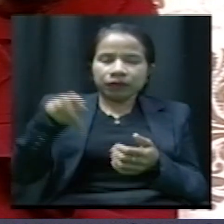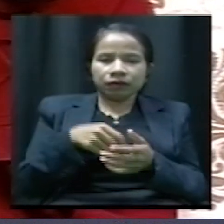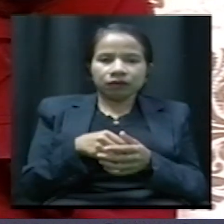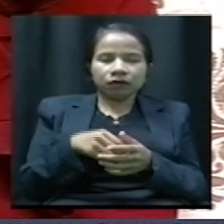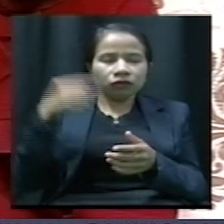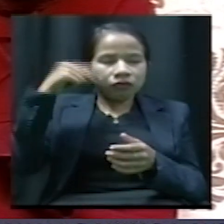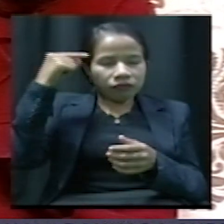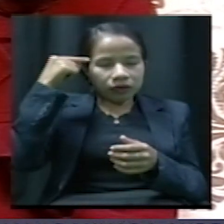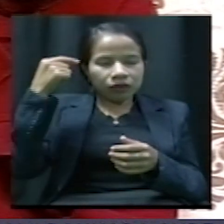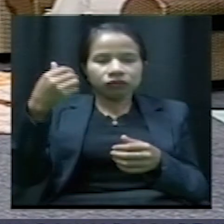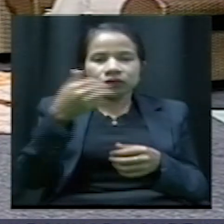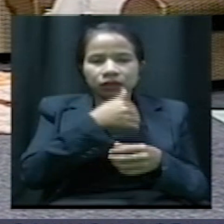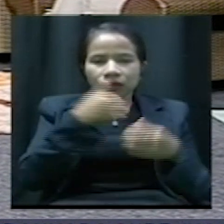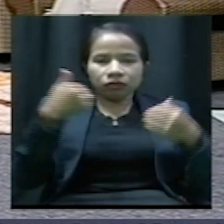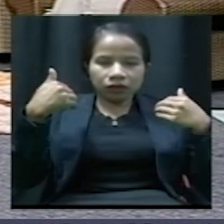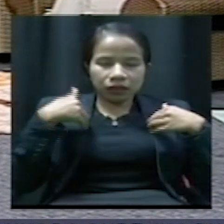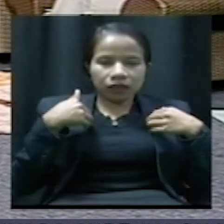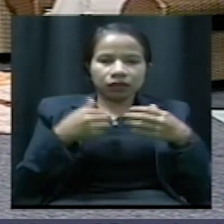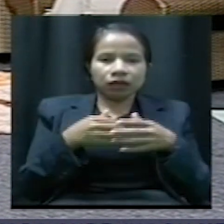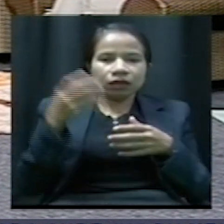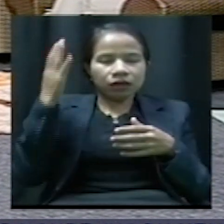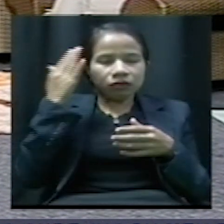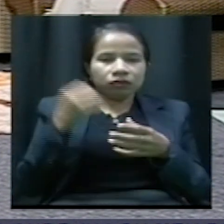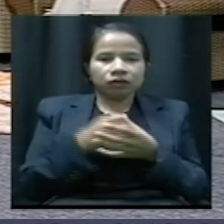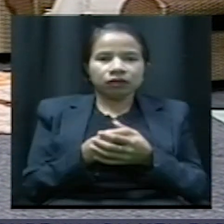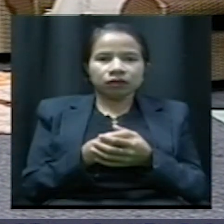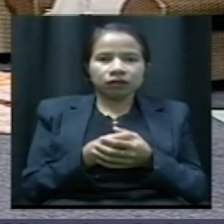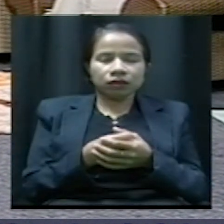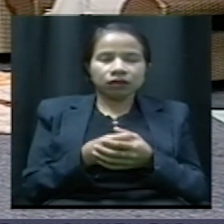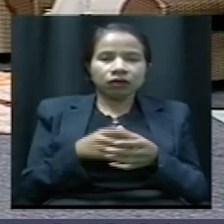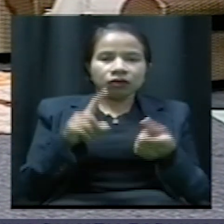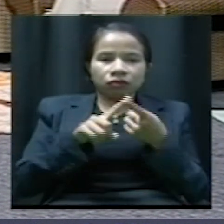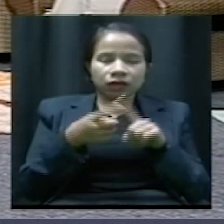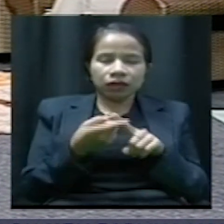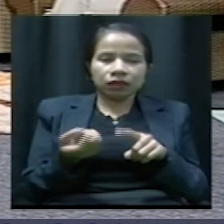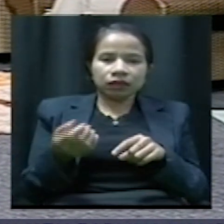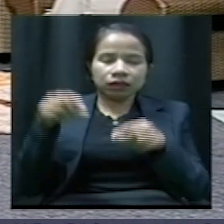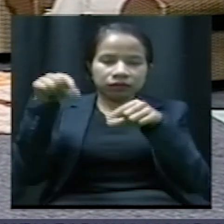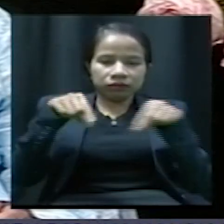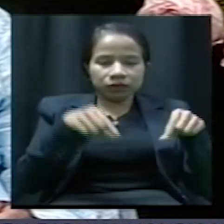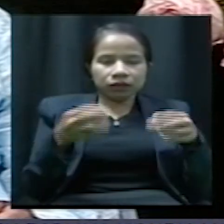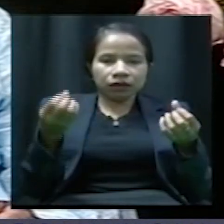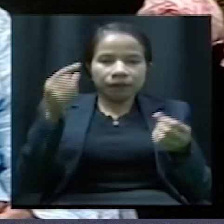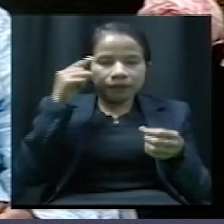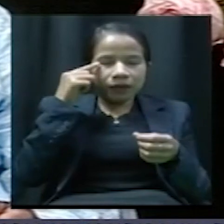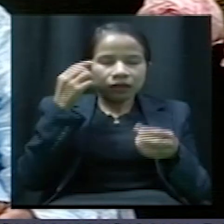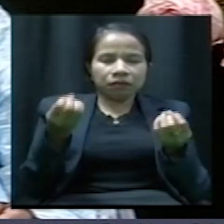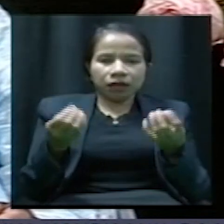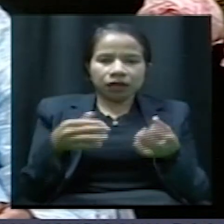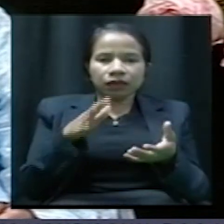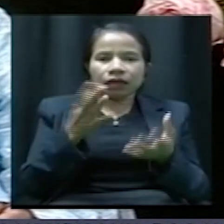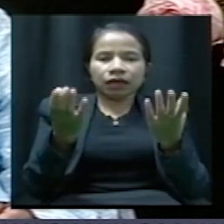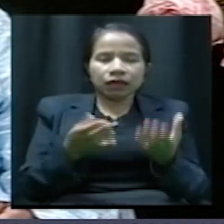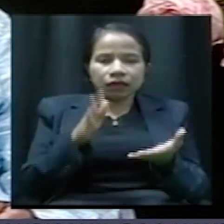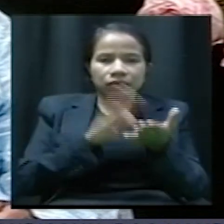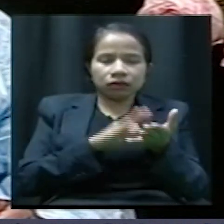ground per ground sis per nivelado SMA tama kolega barako deficiencia mata mas dia kata sirah kara ki sekolah sirah kara sivisu mas sivisu ne baka